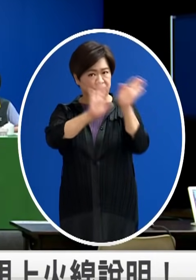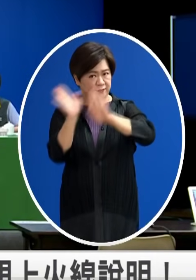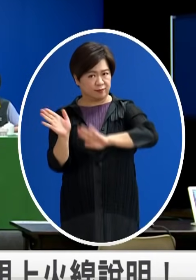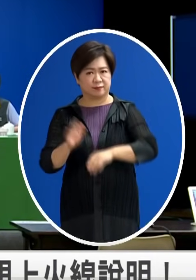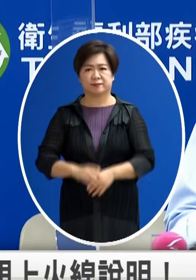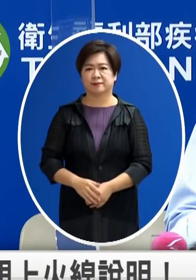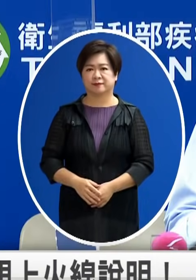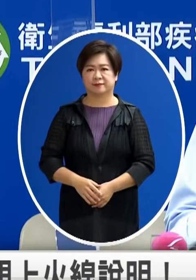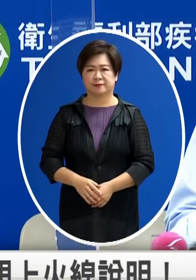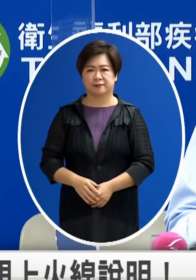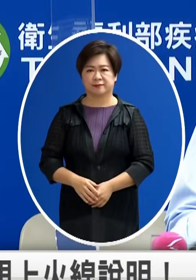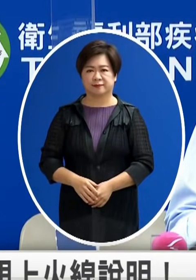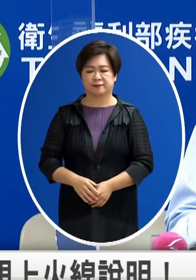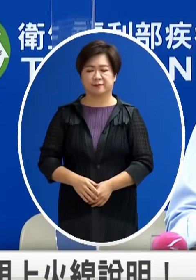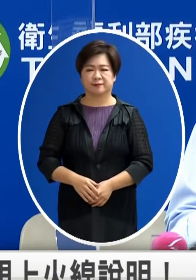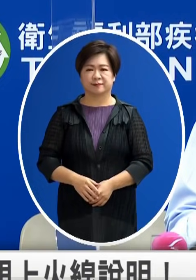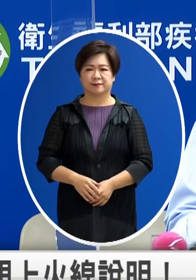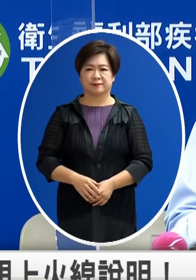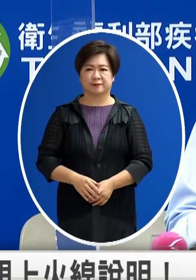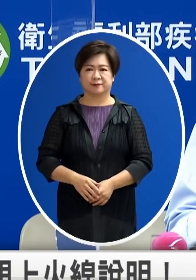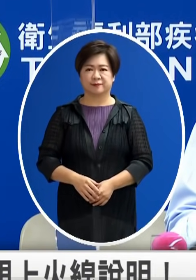形。